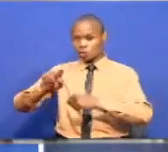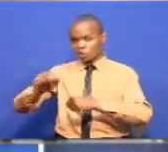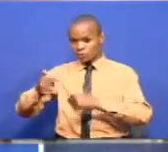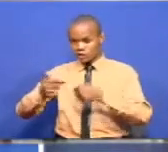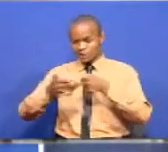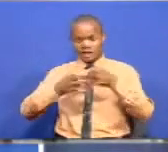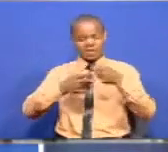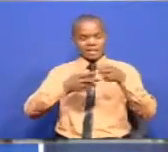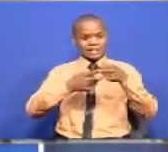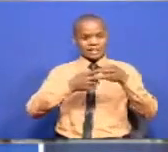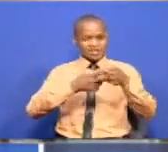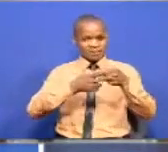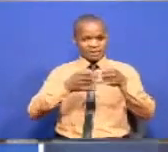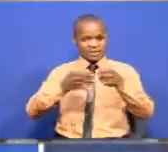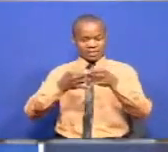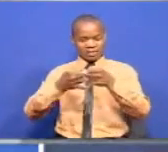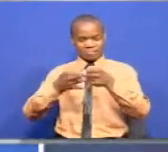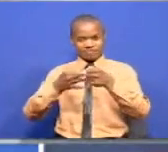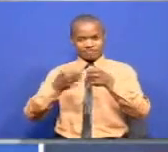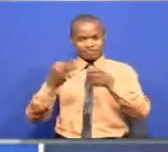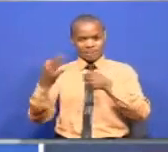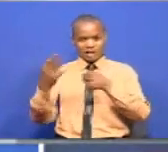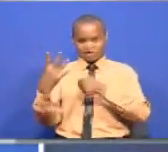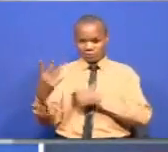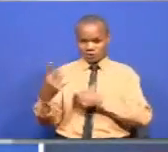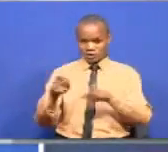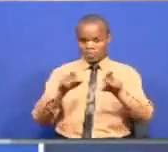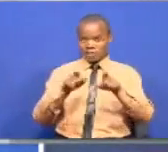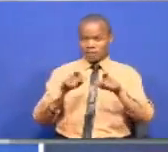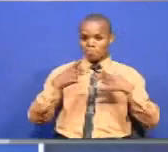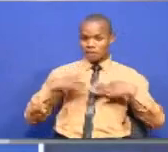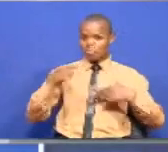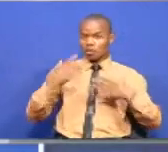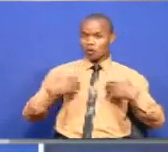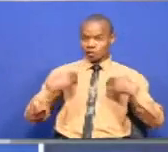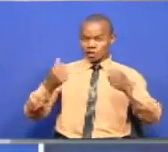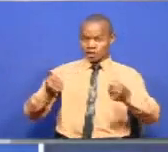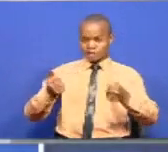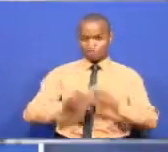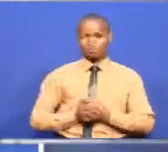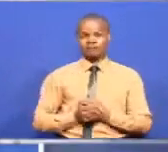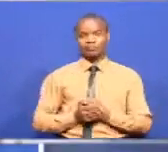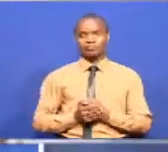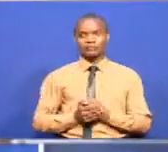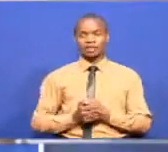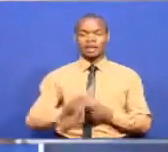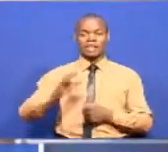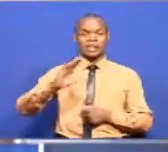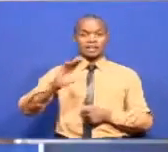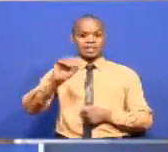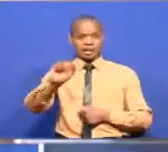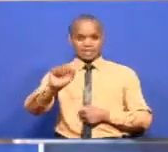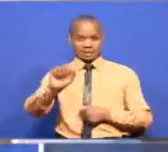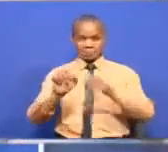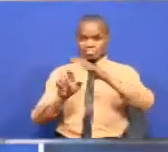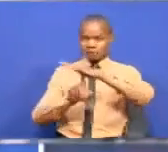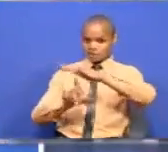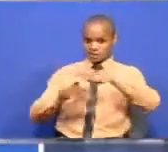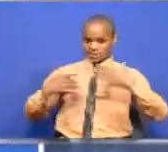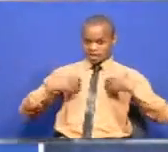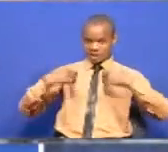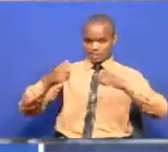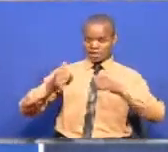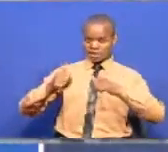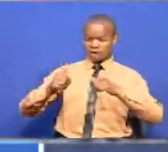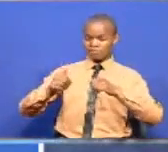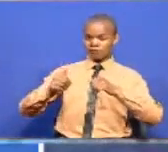2,734 idadi ya watu waliopona kutokana na virusi vya corona hapa nchini. Waziri Mutahi Kagwe ambaye alikuwa katika kaunti